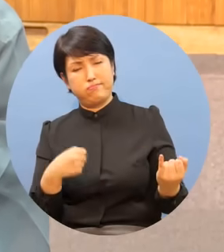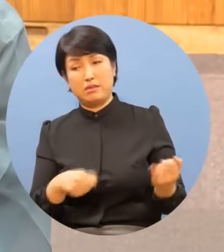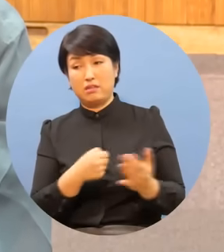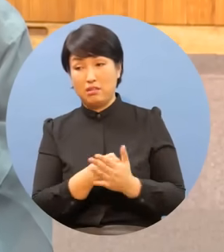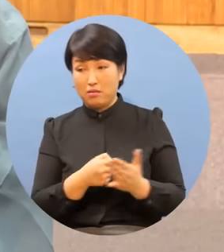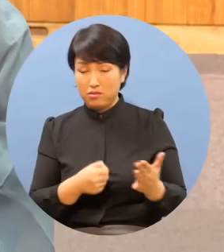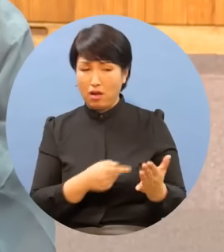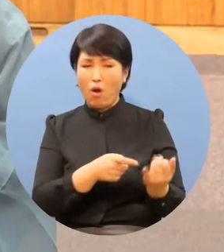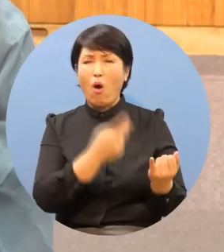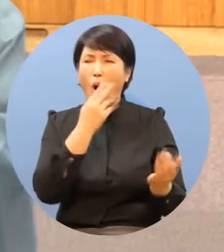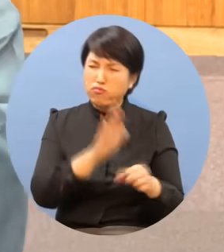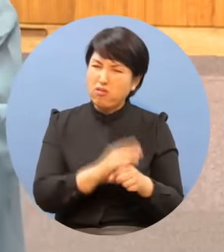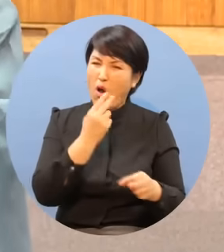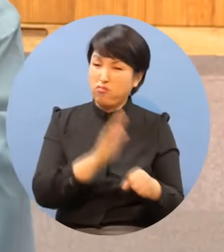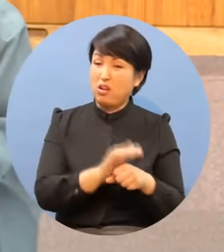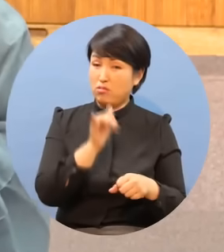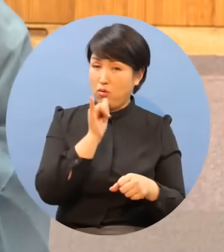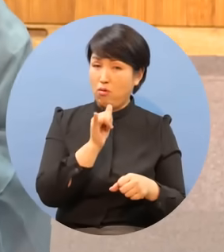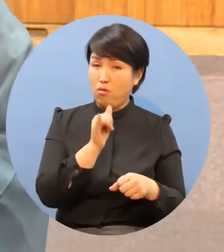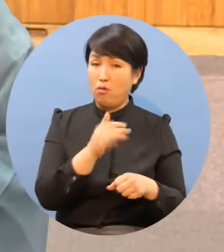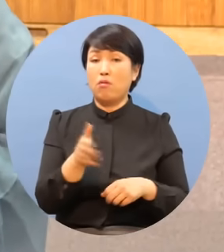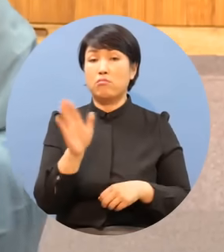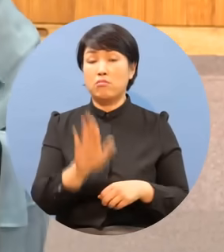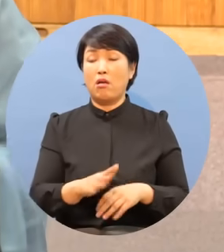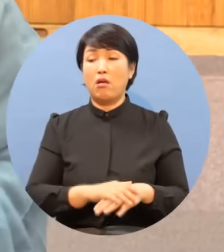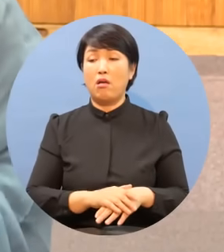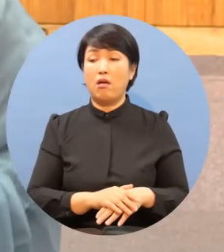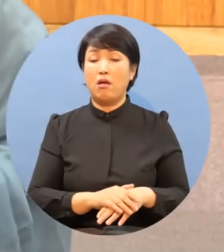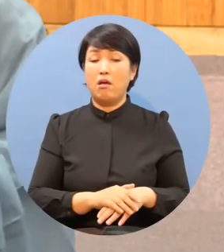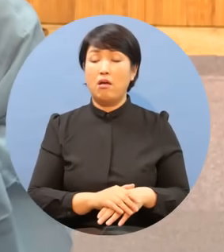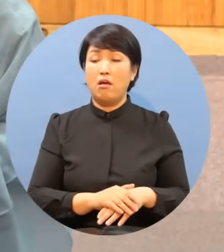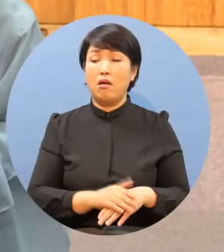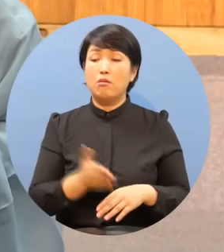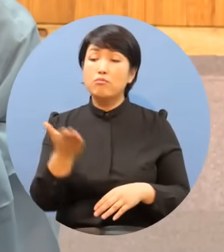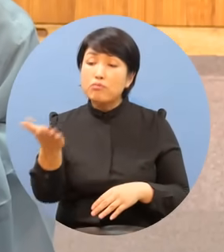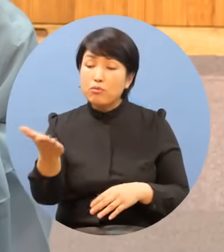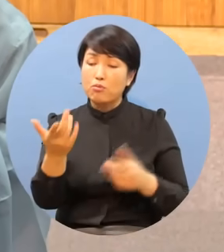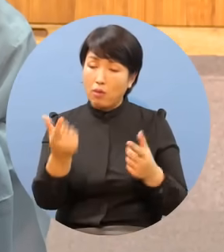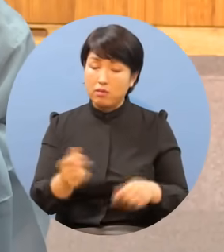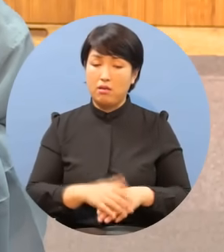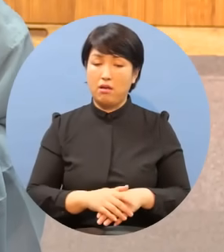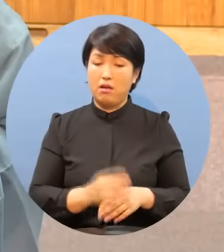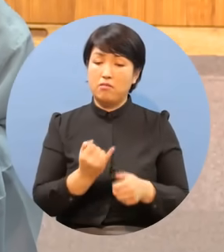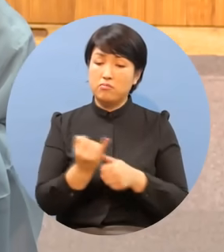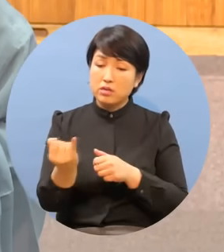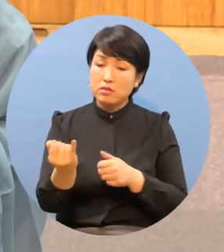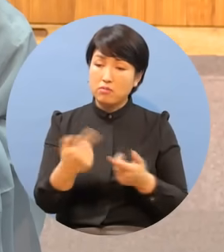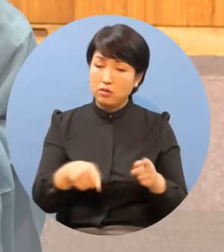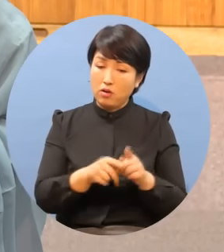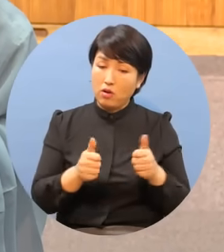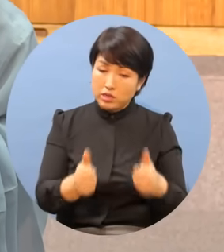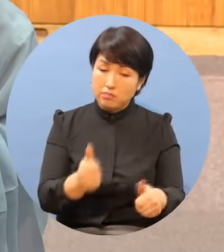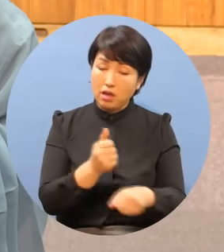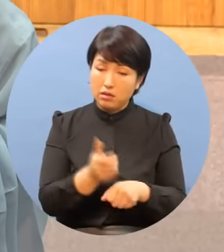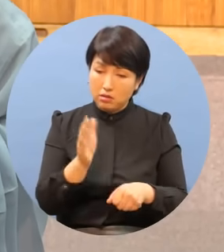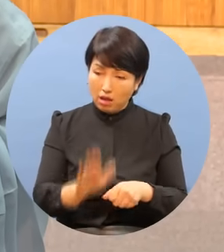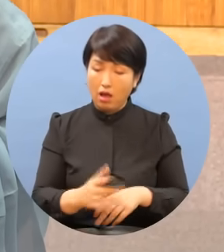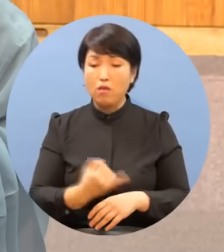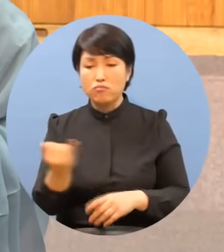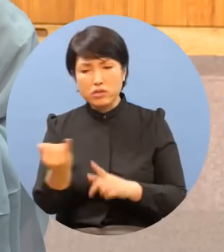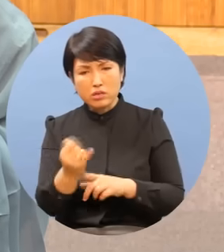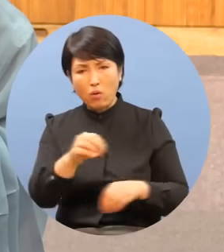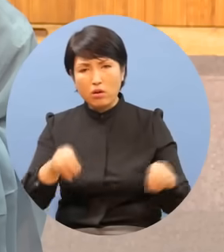억울해한다 이 말이에요. 그럼 그분에 비해서 자기는 아내한테 열심히 한다고 하는데 아내가 당신 짜증이 너무